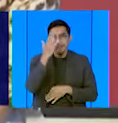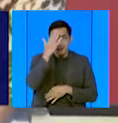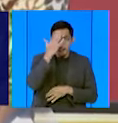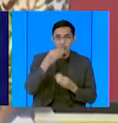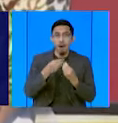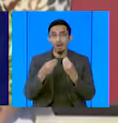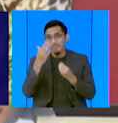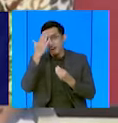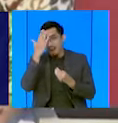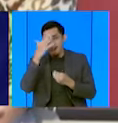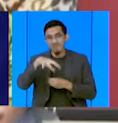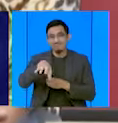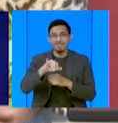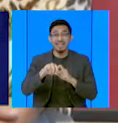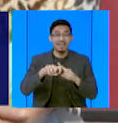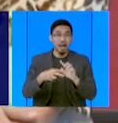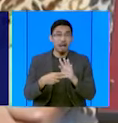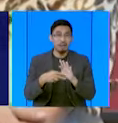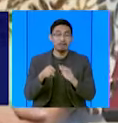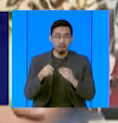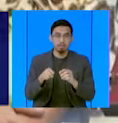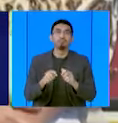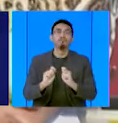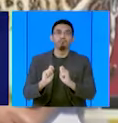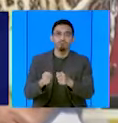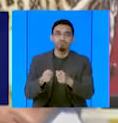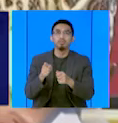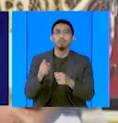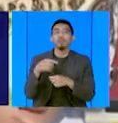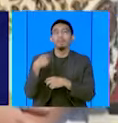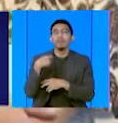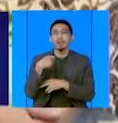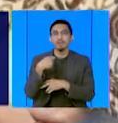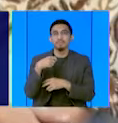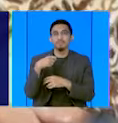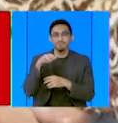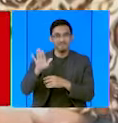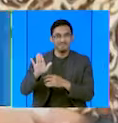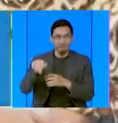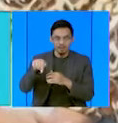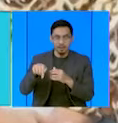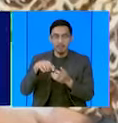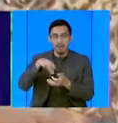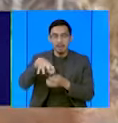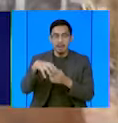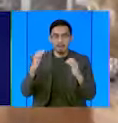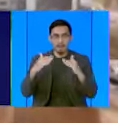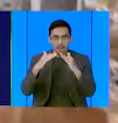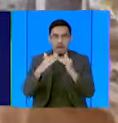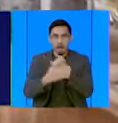Pengajuan pengunduran diri kepala dan wakil kepala Otorita Ibu Kota Nusantara IKN diumumkan oleh Menteri Sekretariat Negara Pratikno di Istana Negara siang